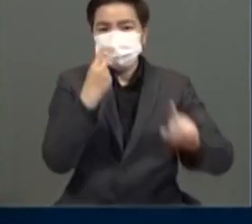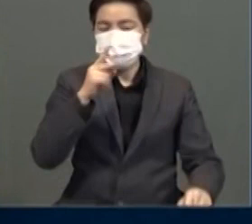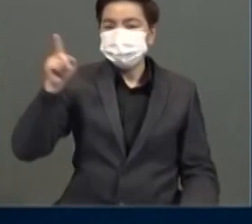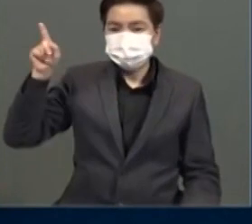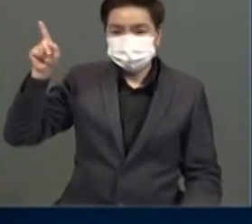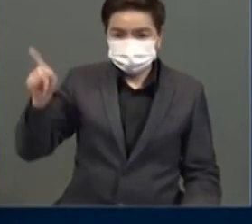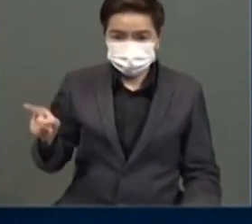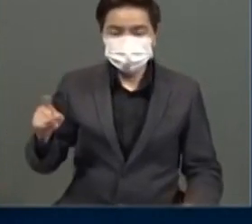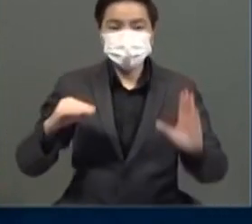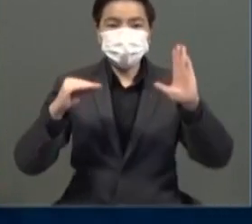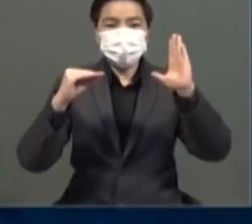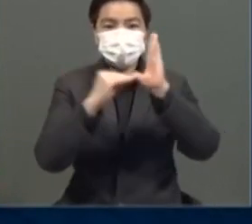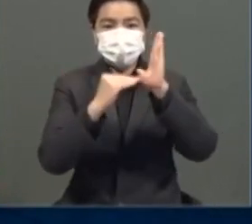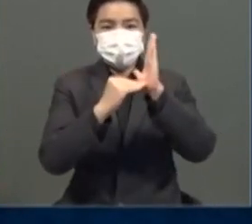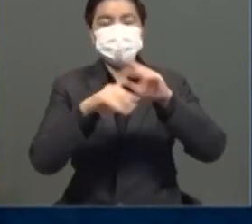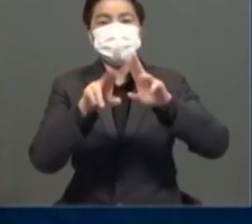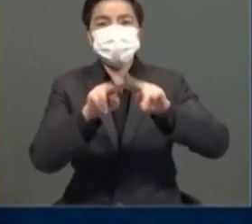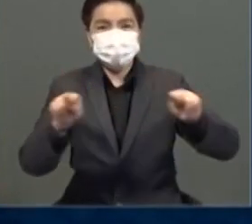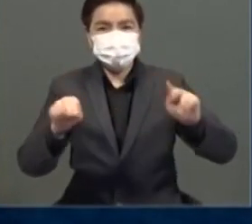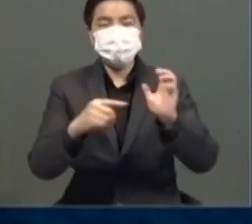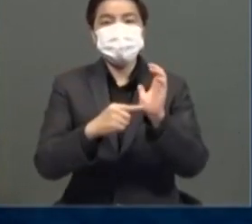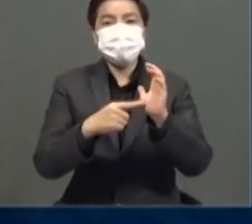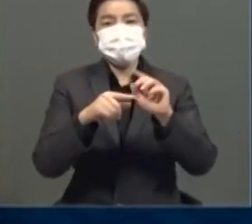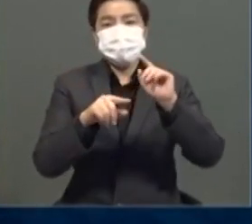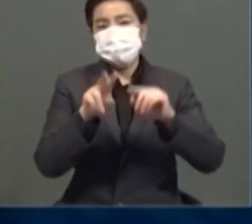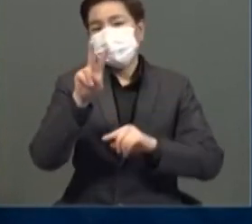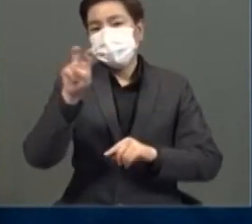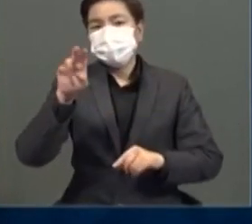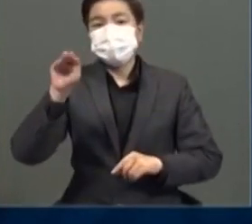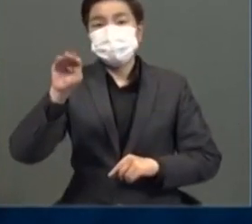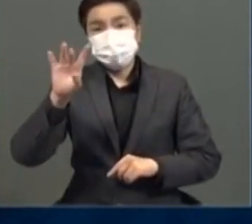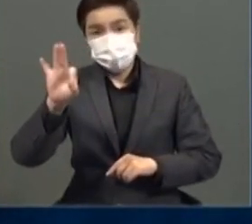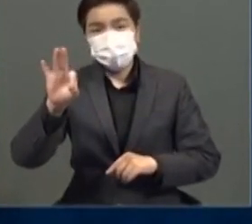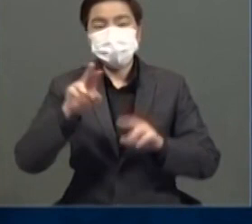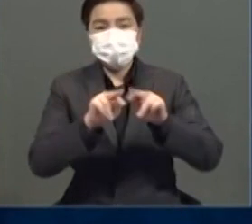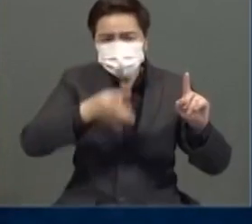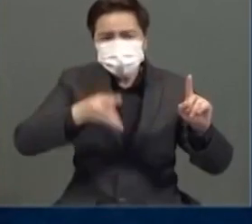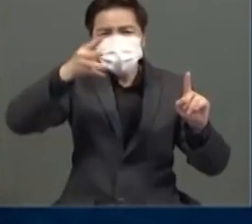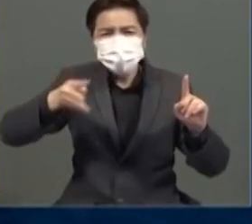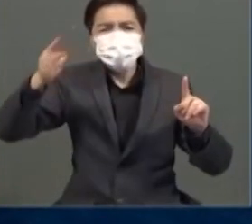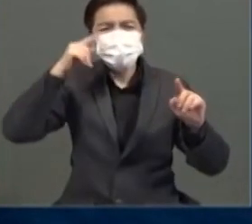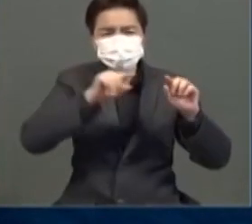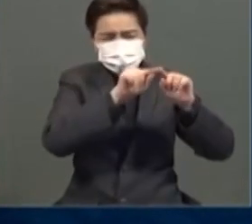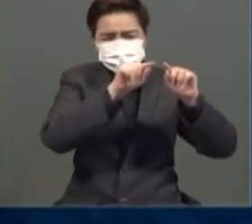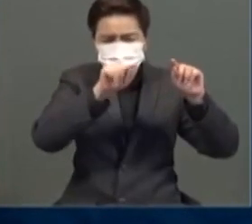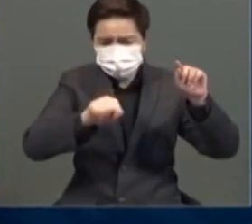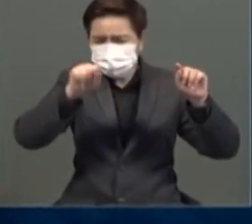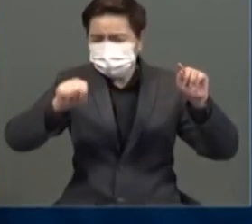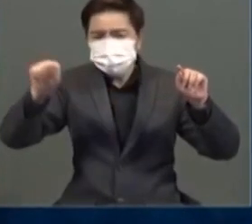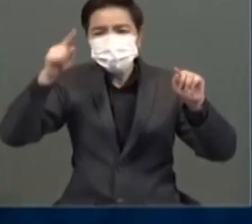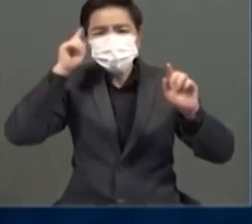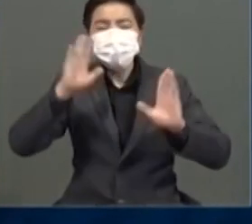อกจากนั้น9รายสัมผัสกับผู้ติดเชื้อยืนยัน1รายที่เดินมาจากพื้นที่เสี่ยงเช่นกทม.อีก2รายครับเพราะฉะนั้นตลา